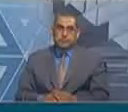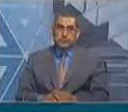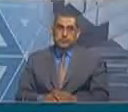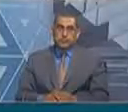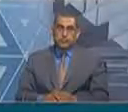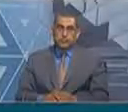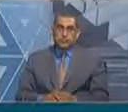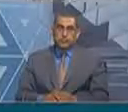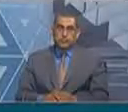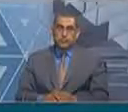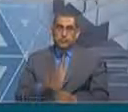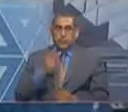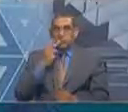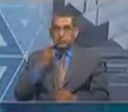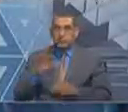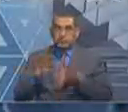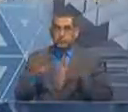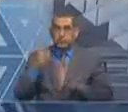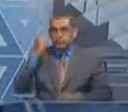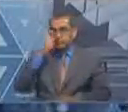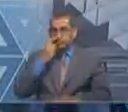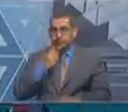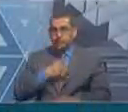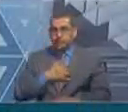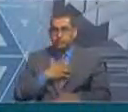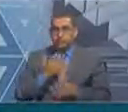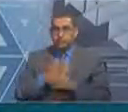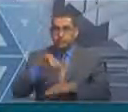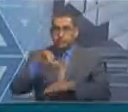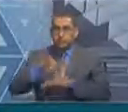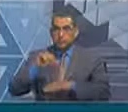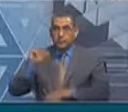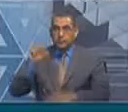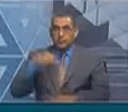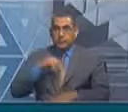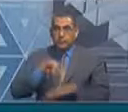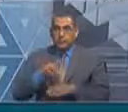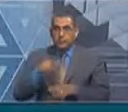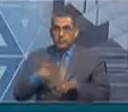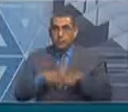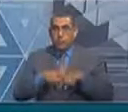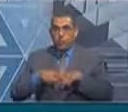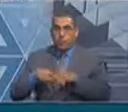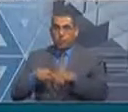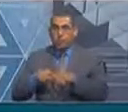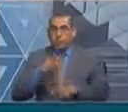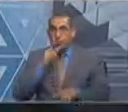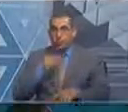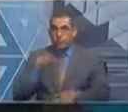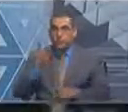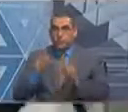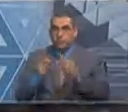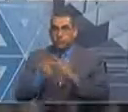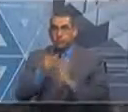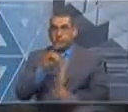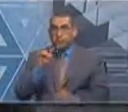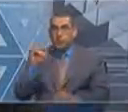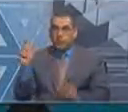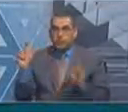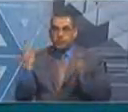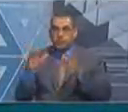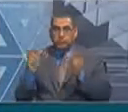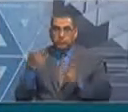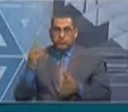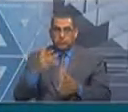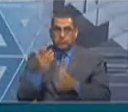أجواء مشحونة بالغضب غطت سماء العاصمة البيلاروسية مينسك، أثارتها موجة الاعتقالات التي طالت المئات خلال مظاهرات